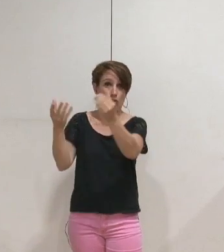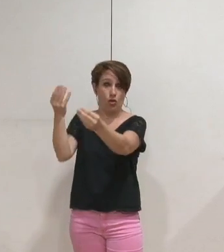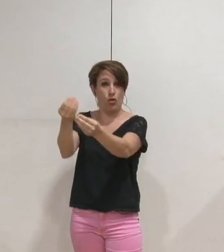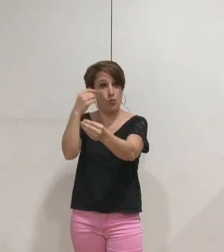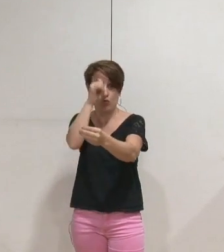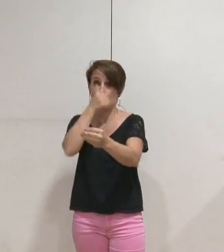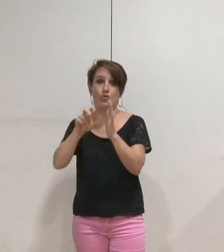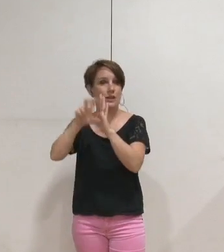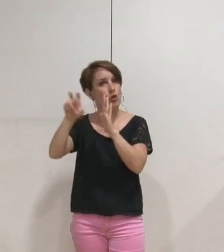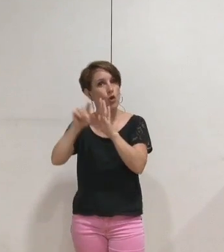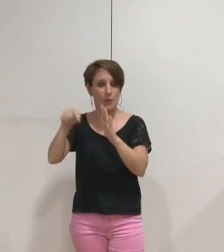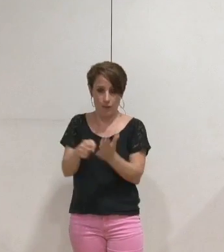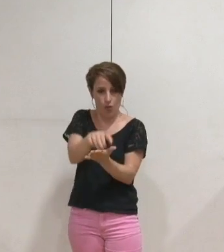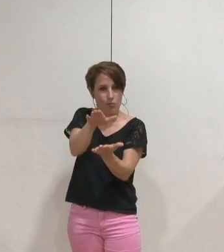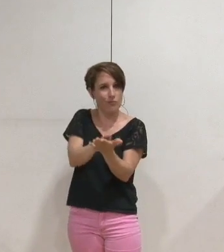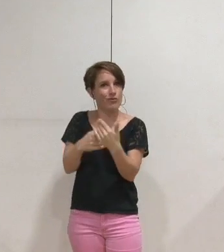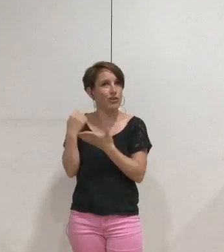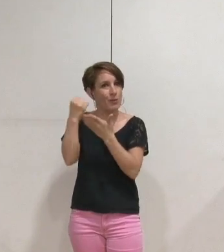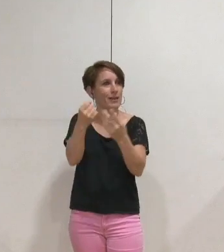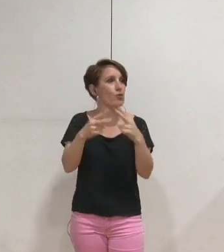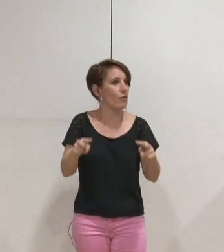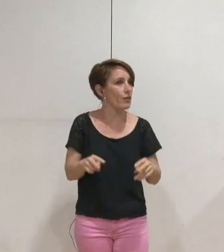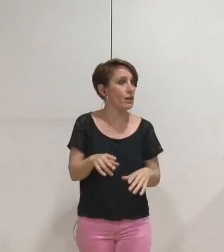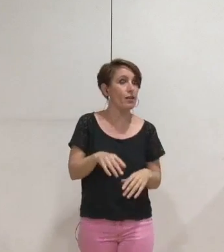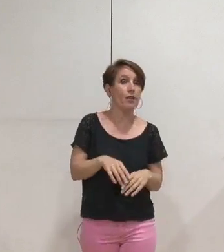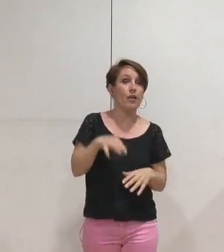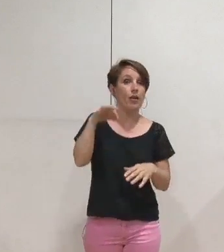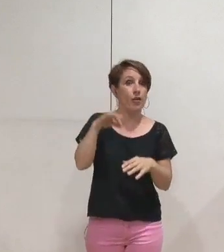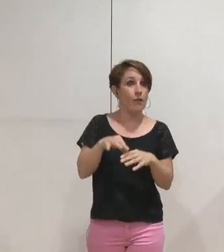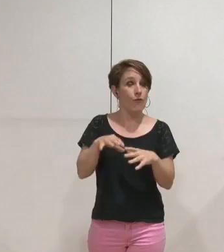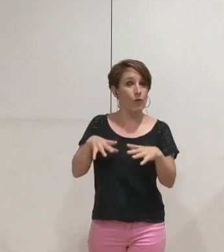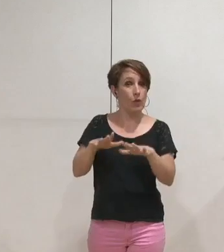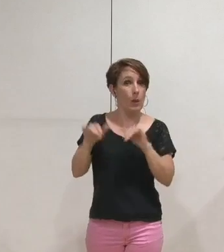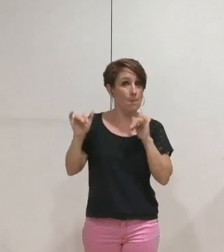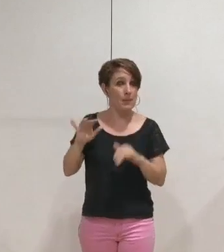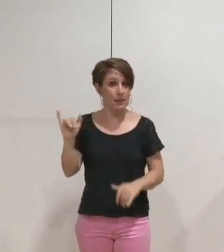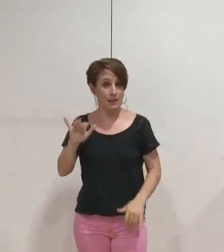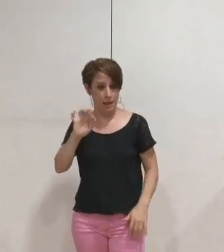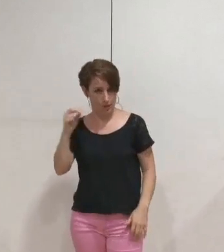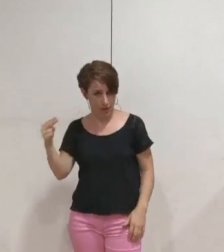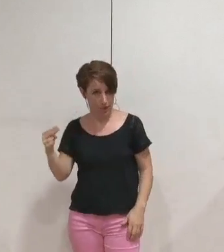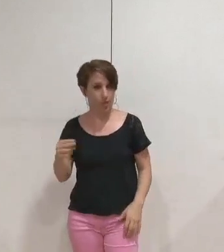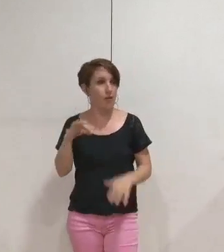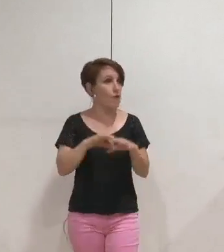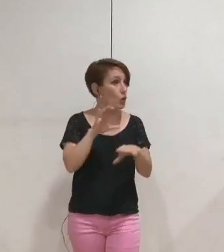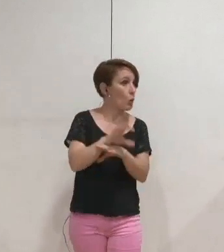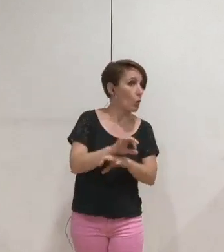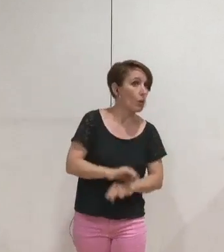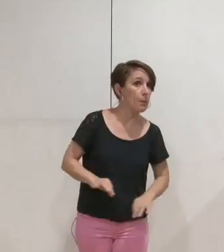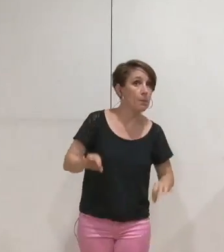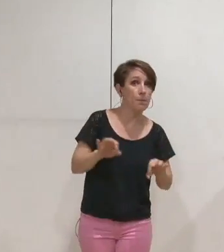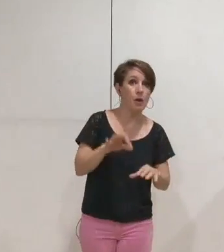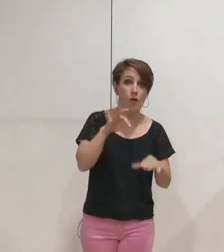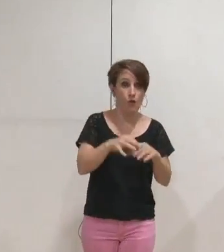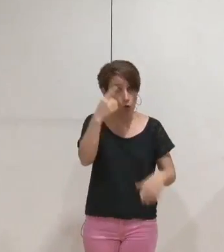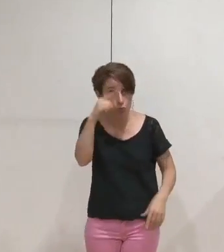de la ville qui ne prend pas par au vote qui s'abstient le Front National qui vote contre